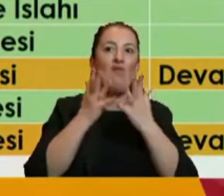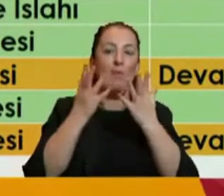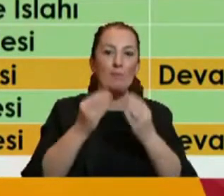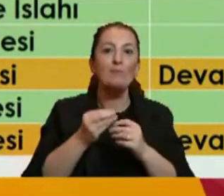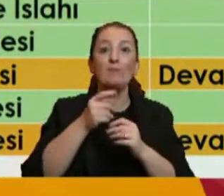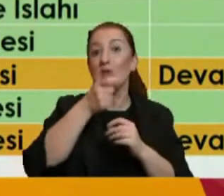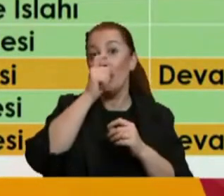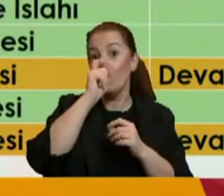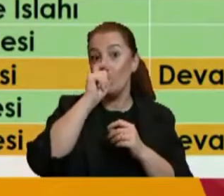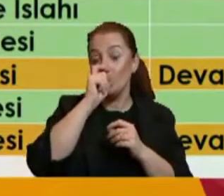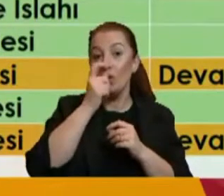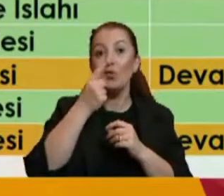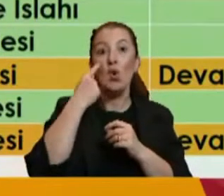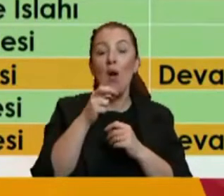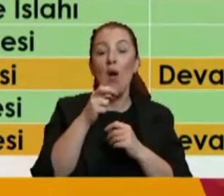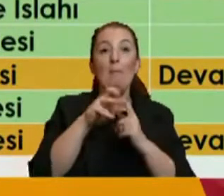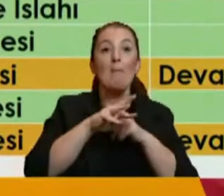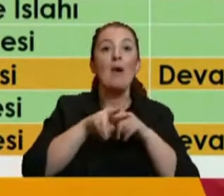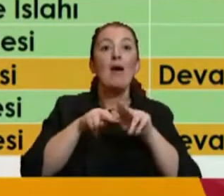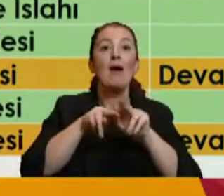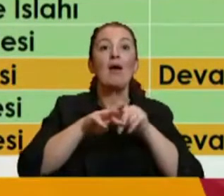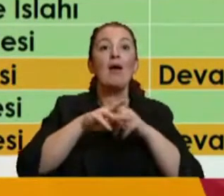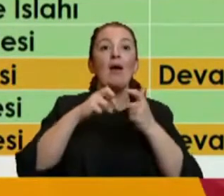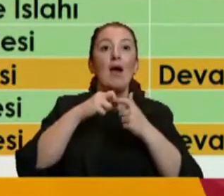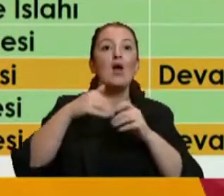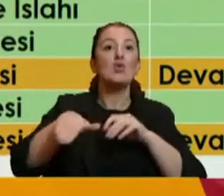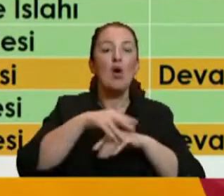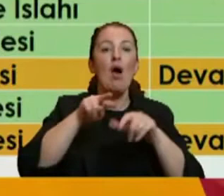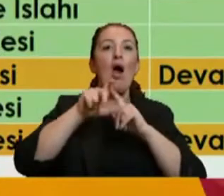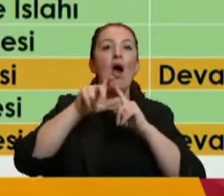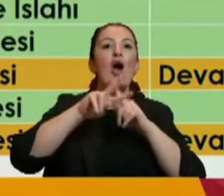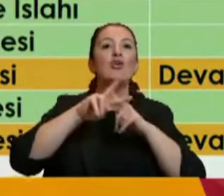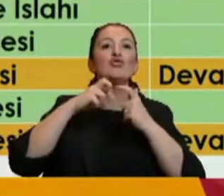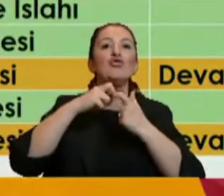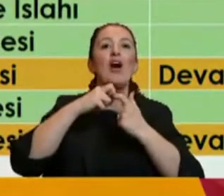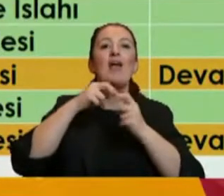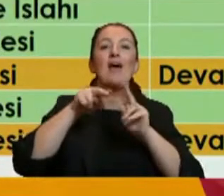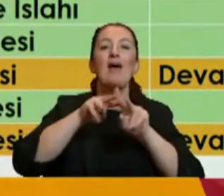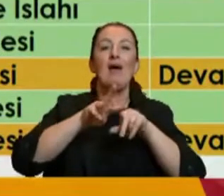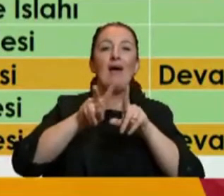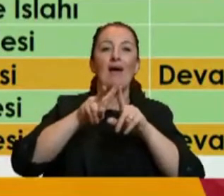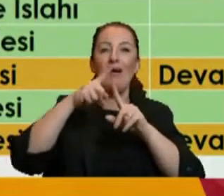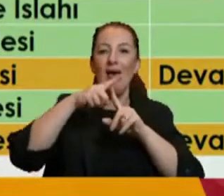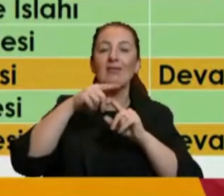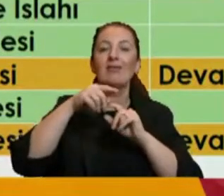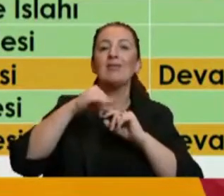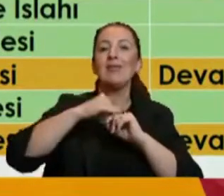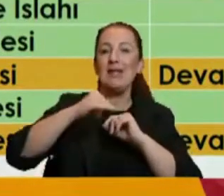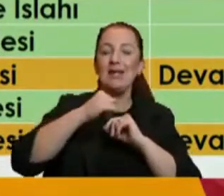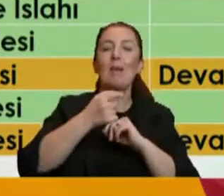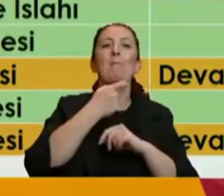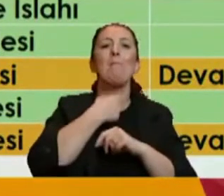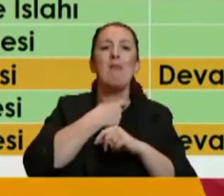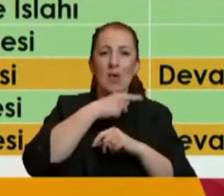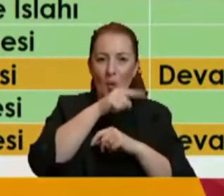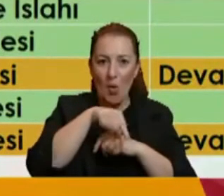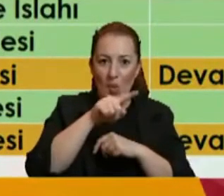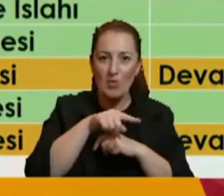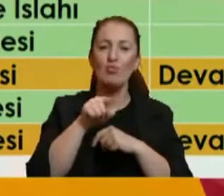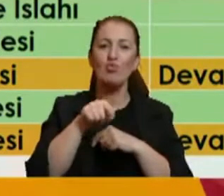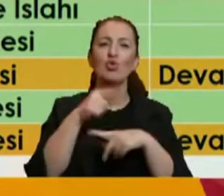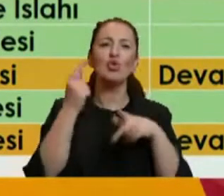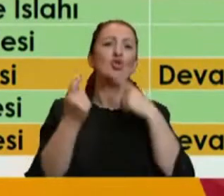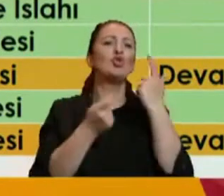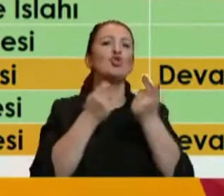Beşiktaş'ta Peker Sokak bak Acarkent yanı alibahadır Beykoz'da buradaki